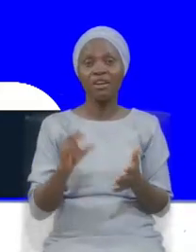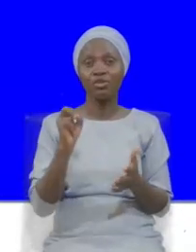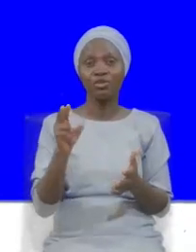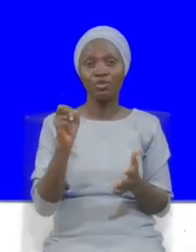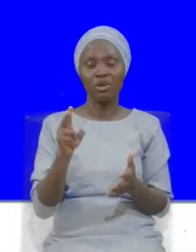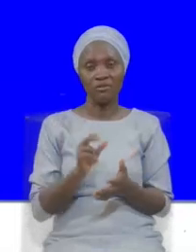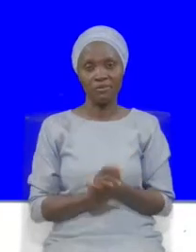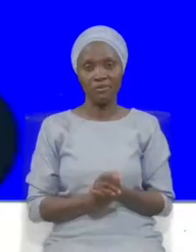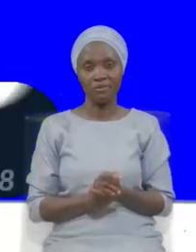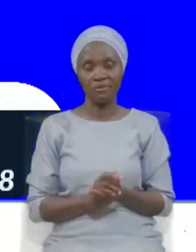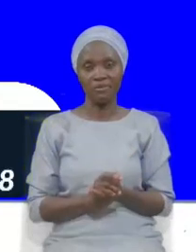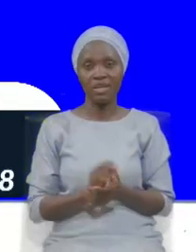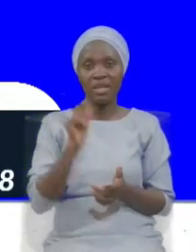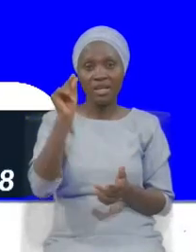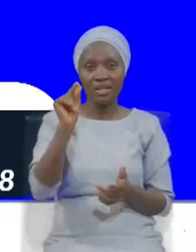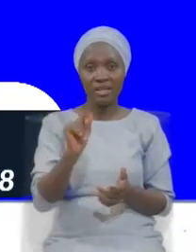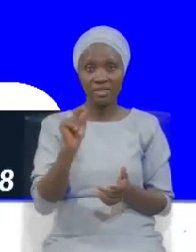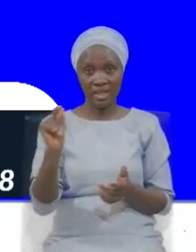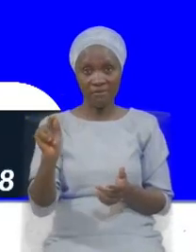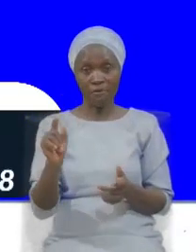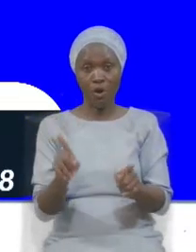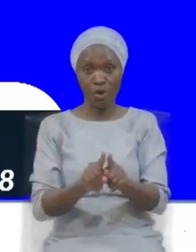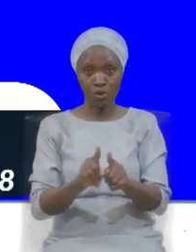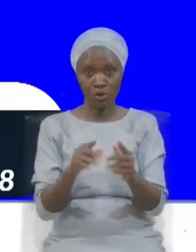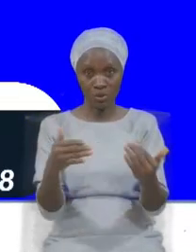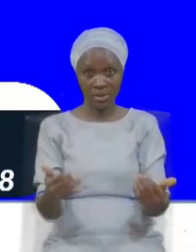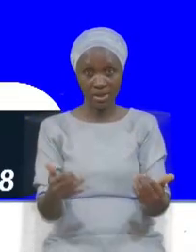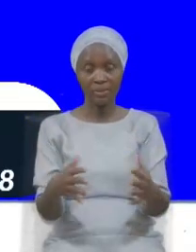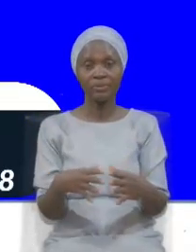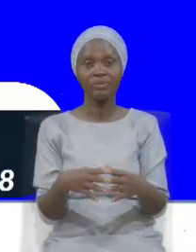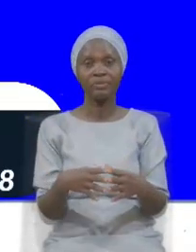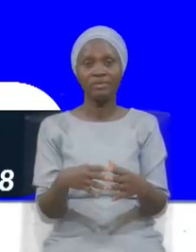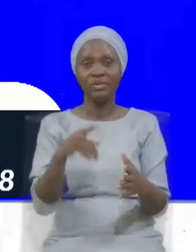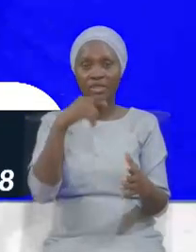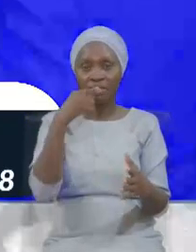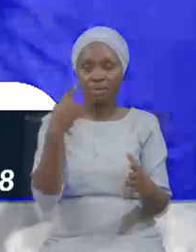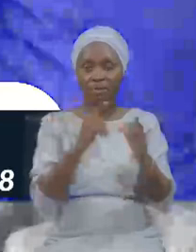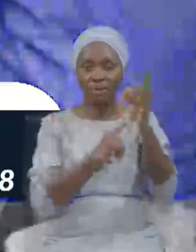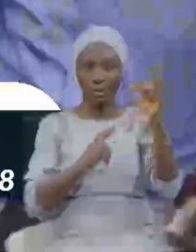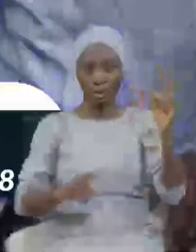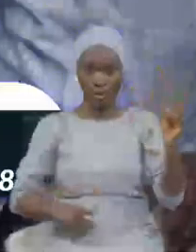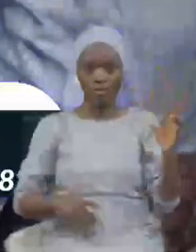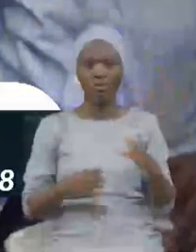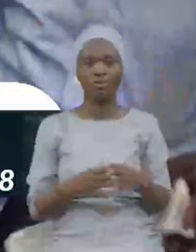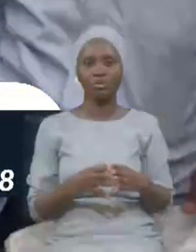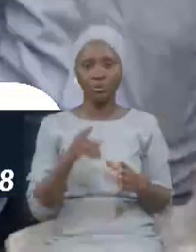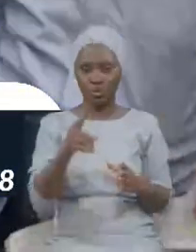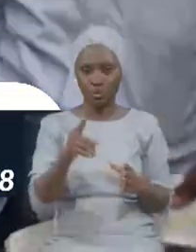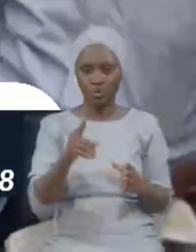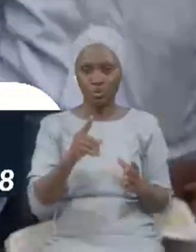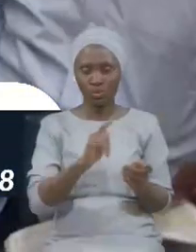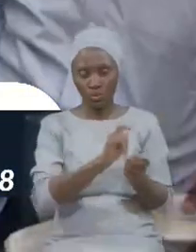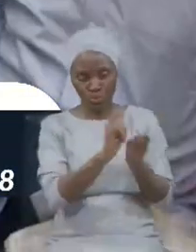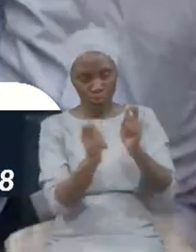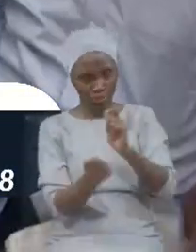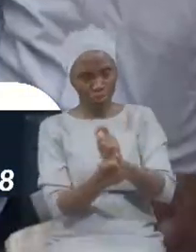verset 12. Maintenant encore, dit l'Éternel, revenez à moi de